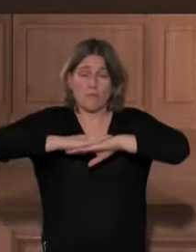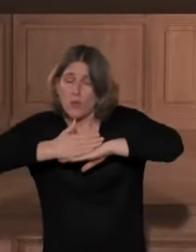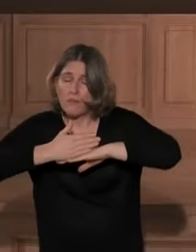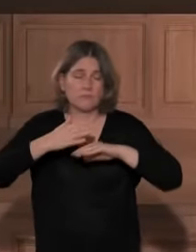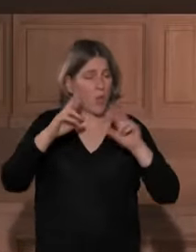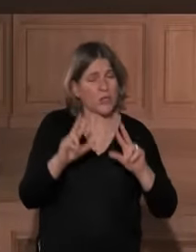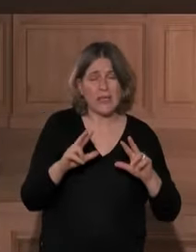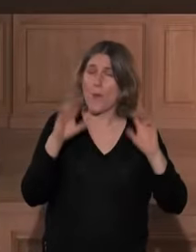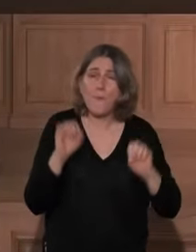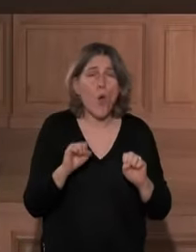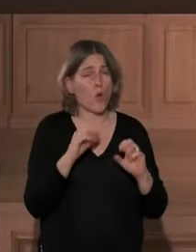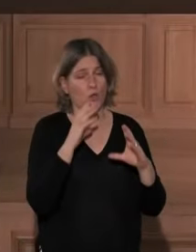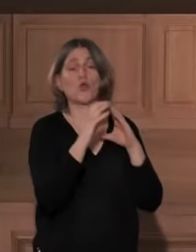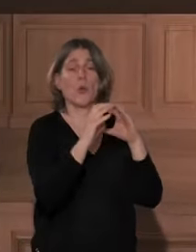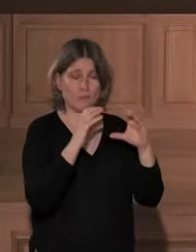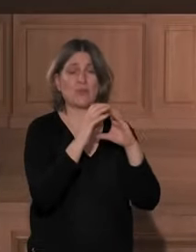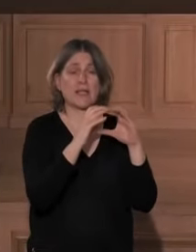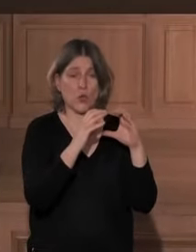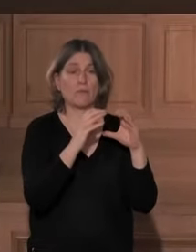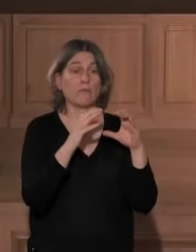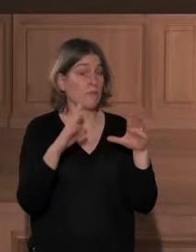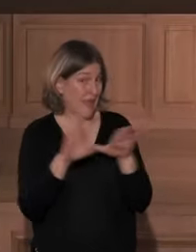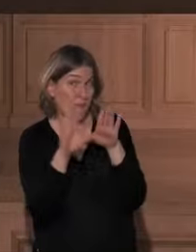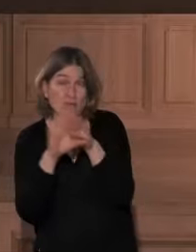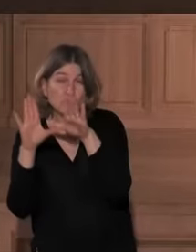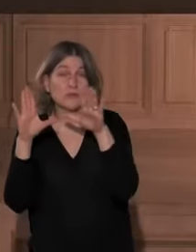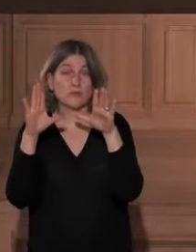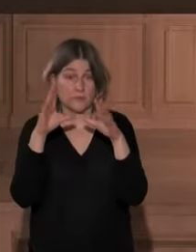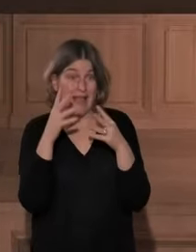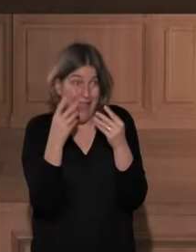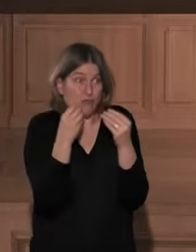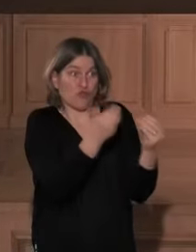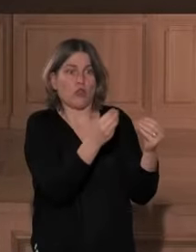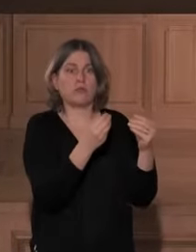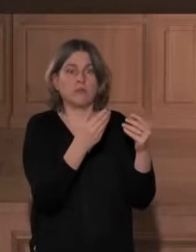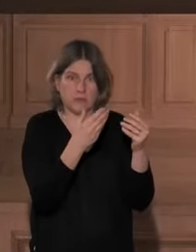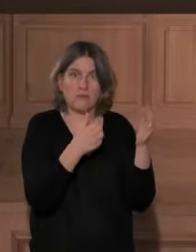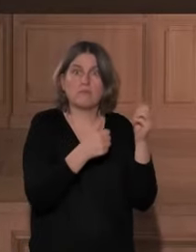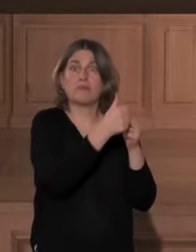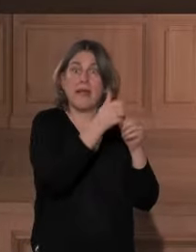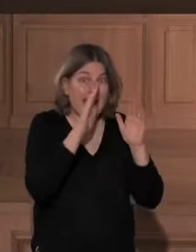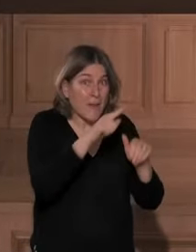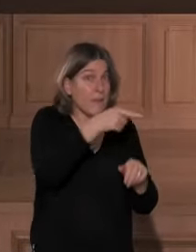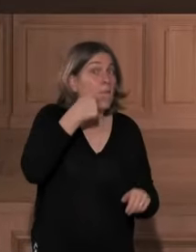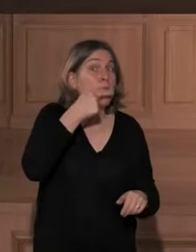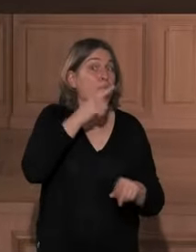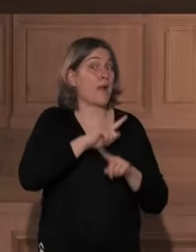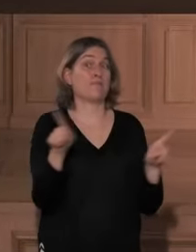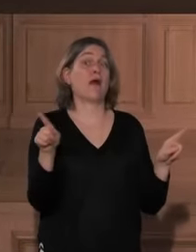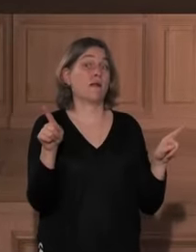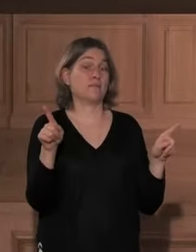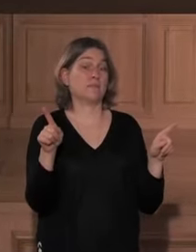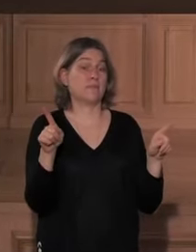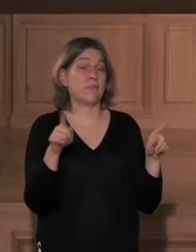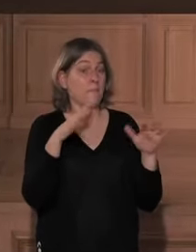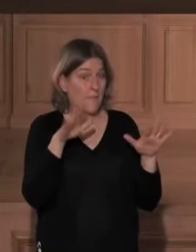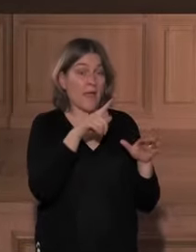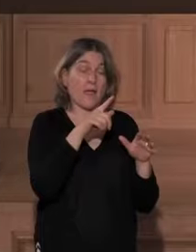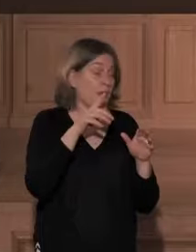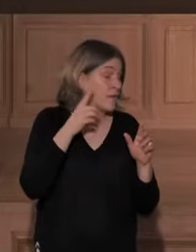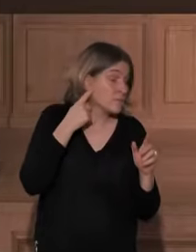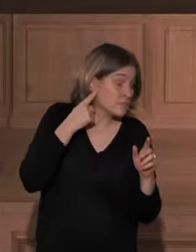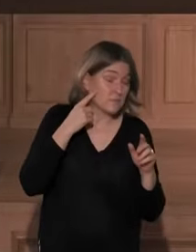communiquer avec lui à travers des images, par exemple, et gagner de l'autonomie, même s'il ne parle absolument pas, même s'il n'entend